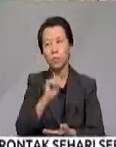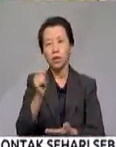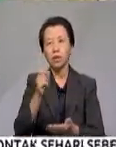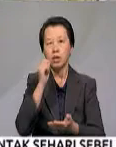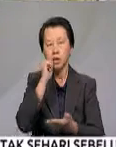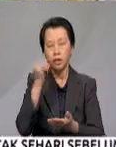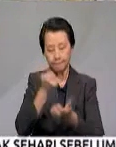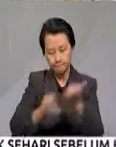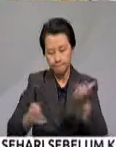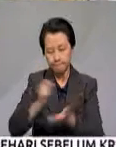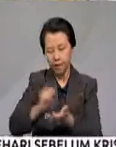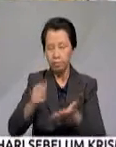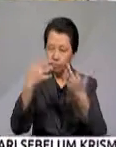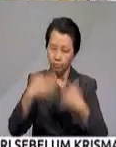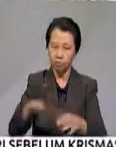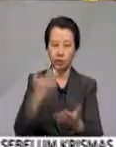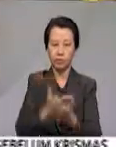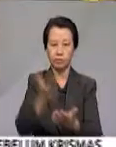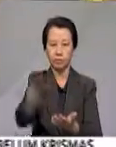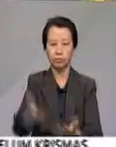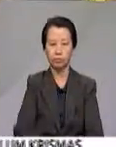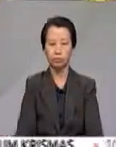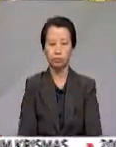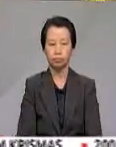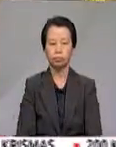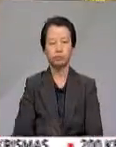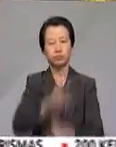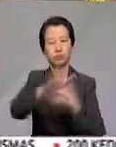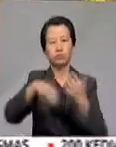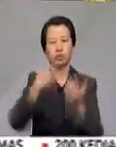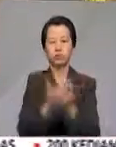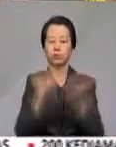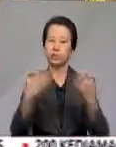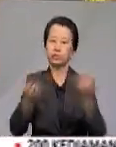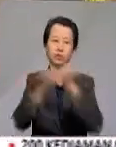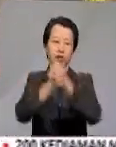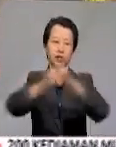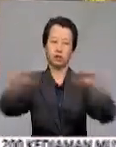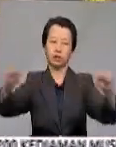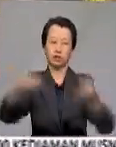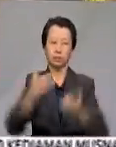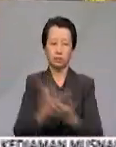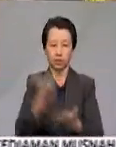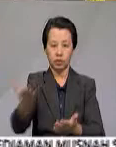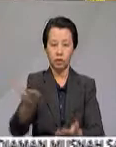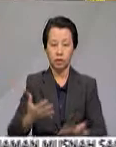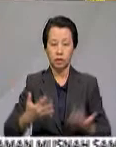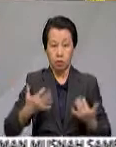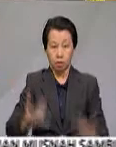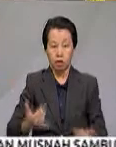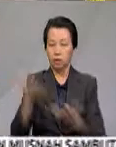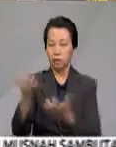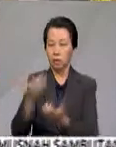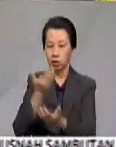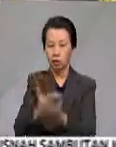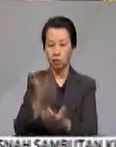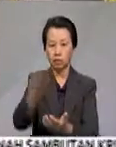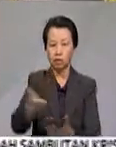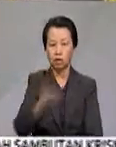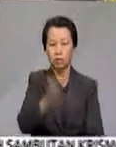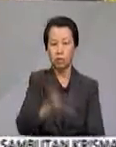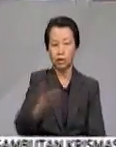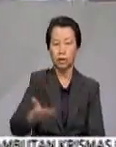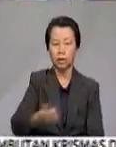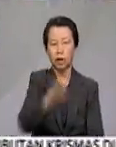pen-pensel semua dah beli. Semua dah siap belilah, cuma sekarang ni cuma nak beli stationery